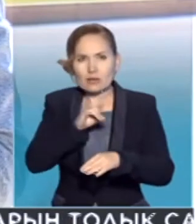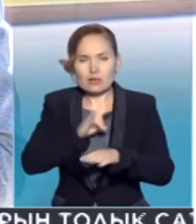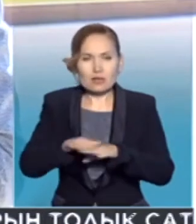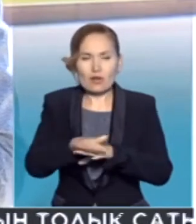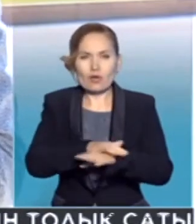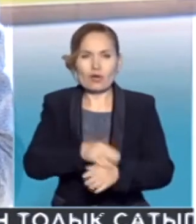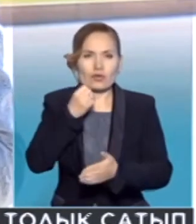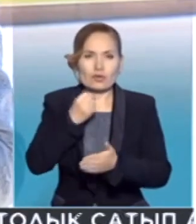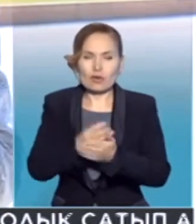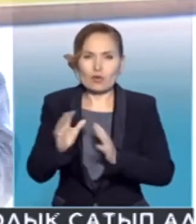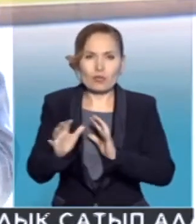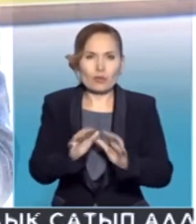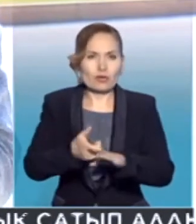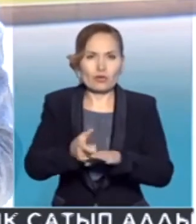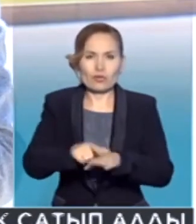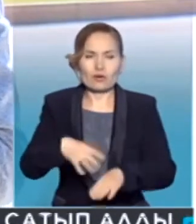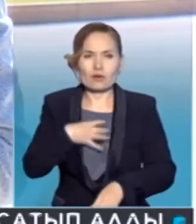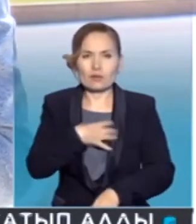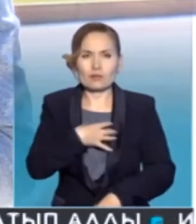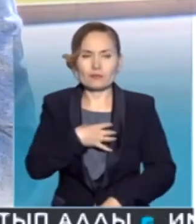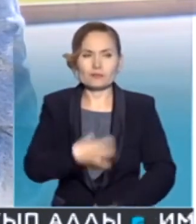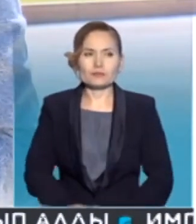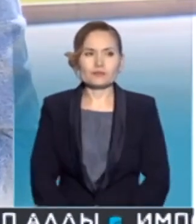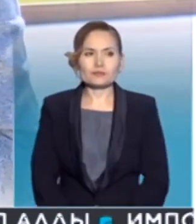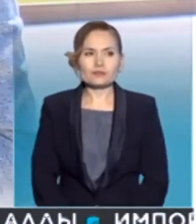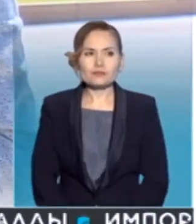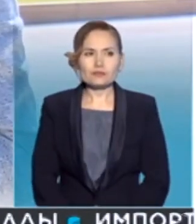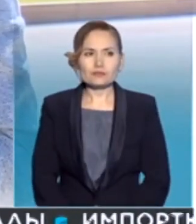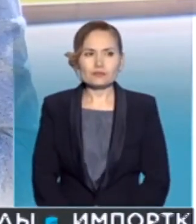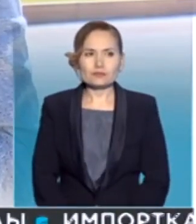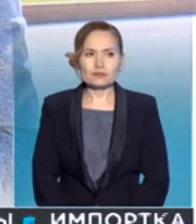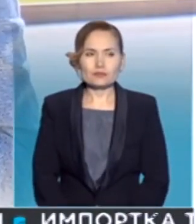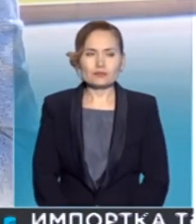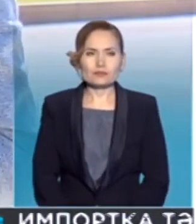мызғымас тұғыры. Досжан Маратұлы, Жасұлан Жақсай, президент телерадио кешенінің көмегімен, ұлттық арна.